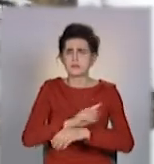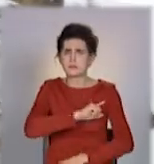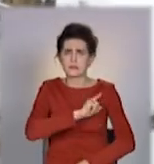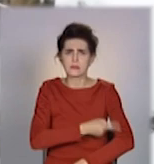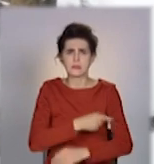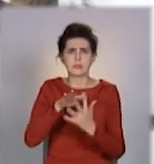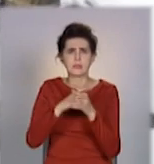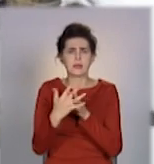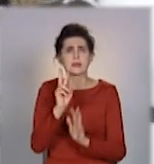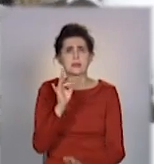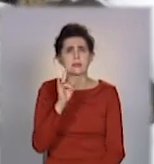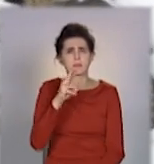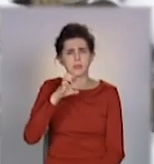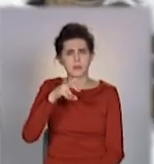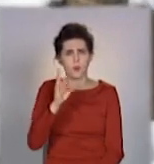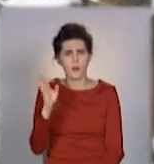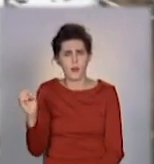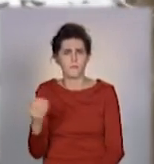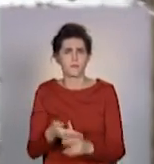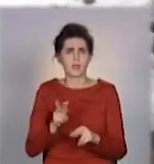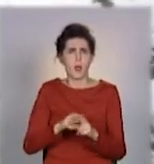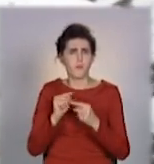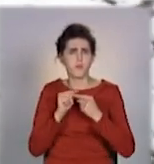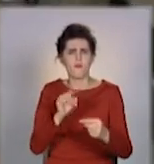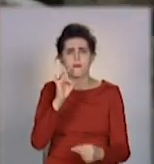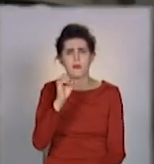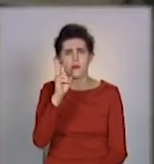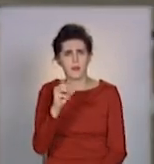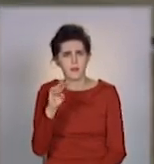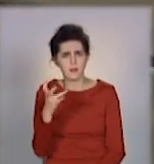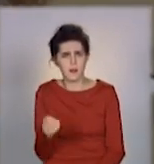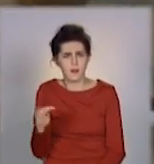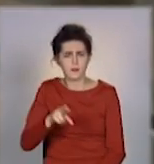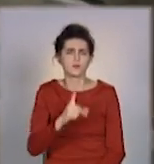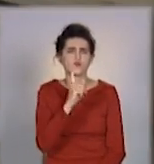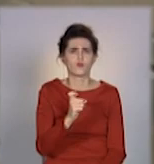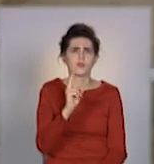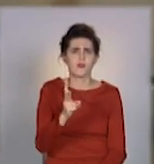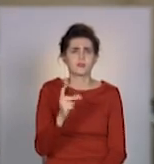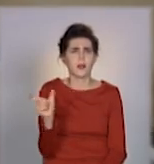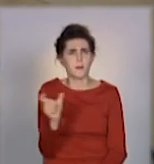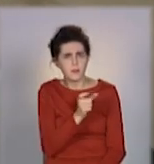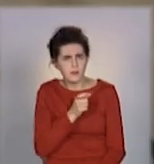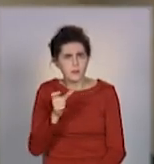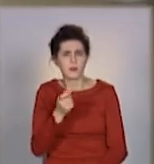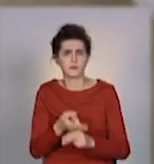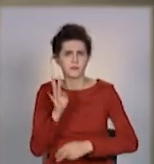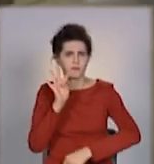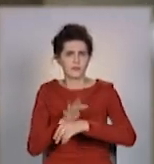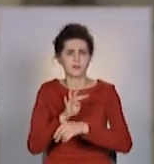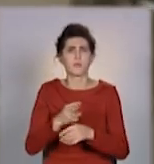біля селища Кримське. У хід йдуть протитанкові ракети та важкі міномети 120-го калібру. Стріляють навіть у